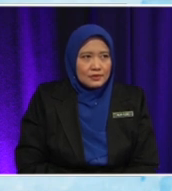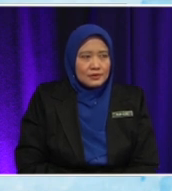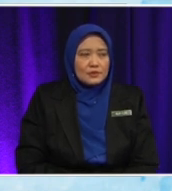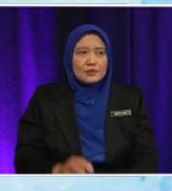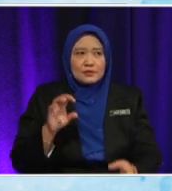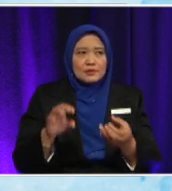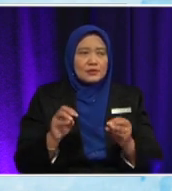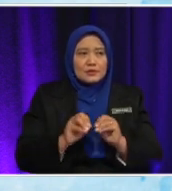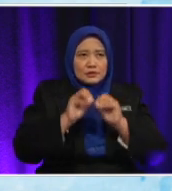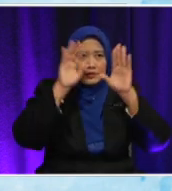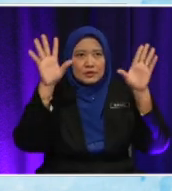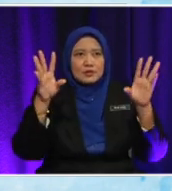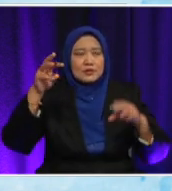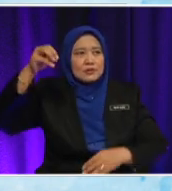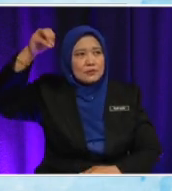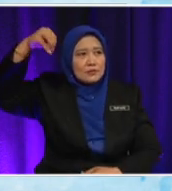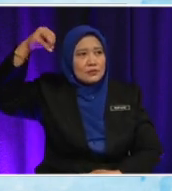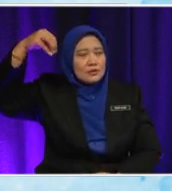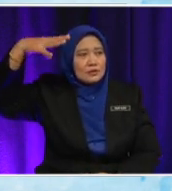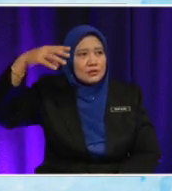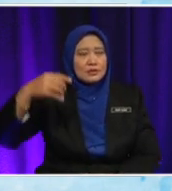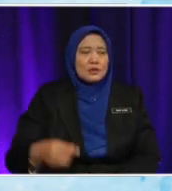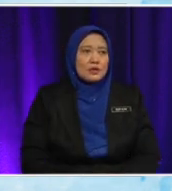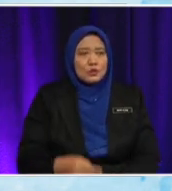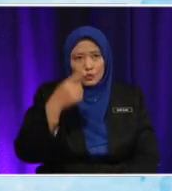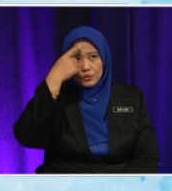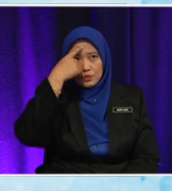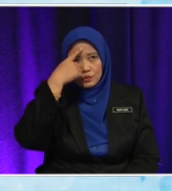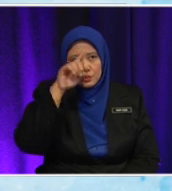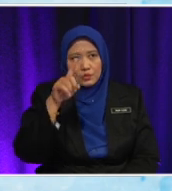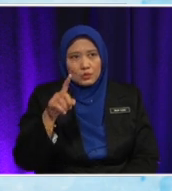Han bagi sambungan